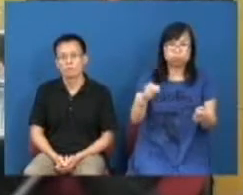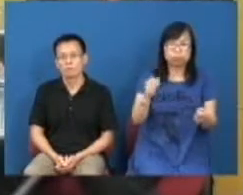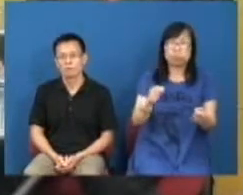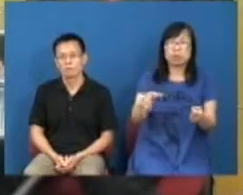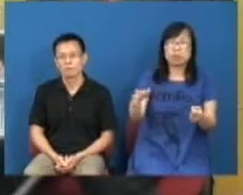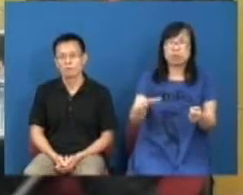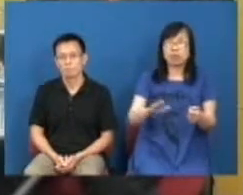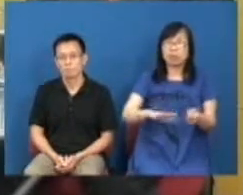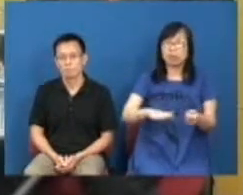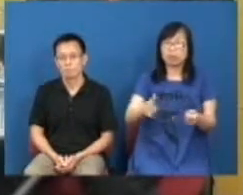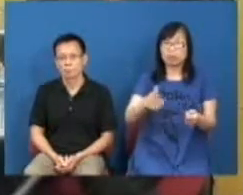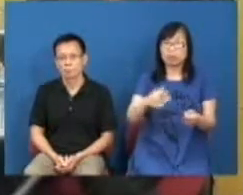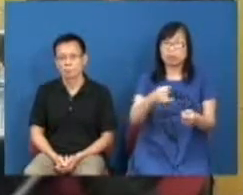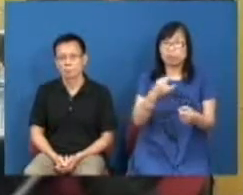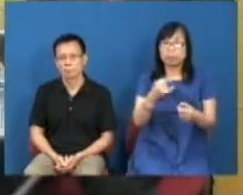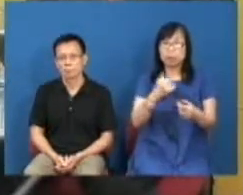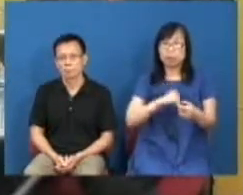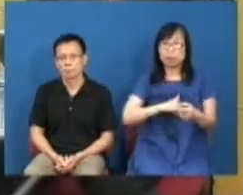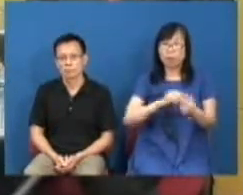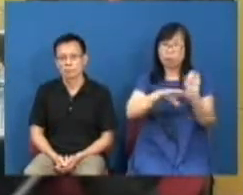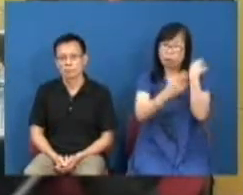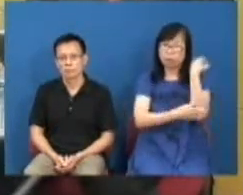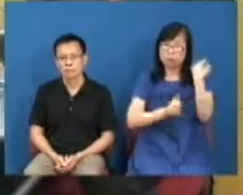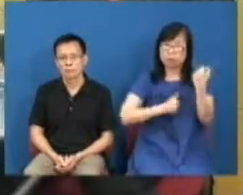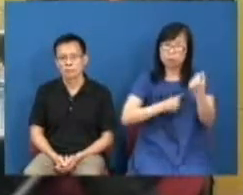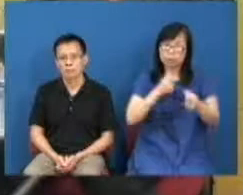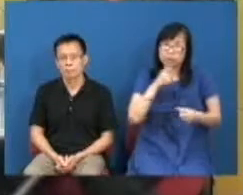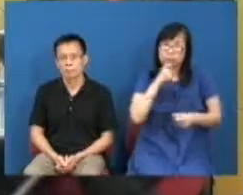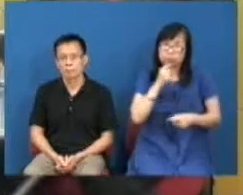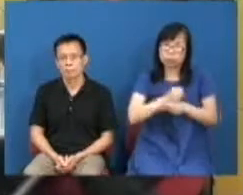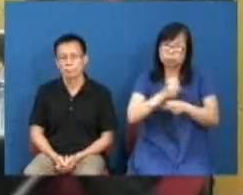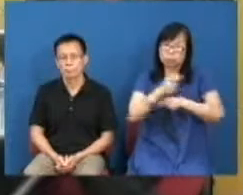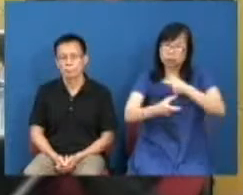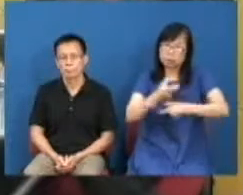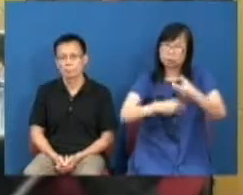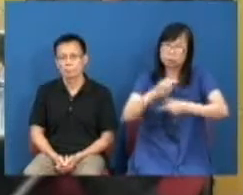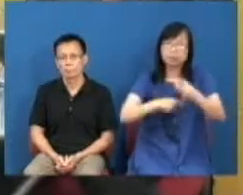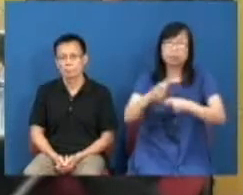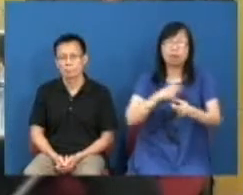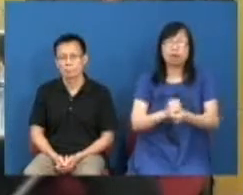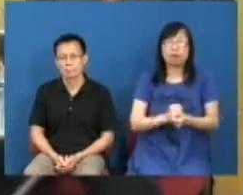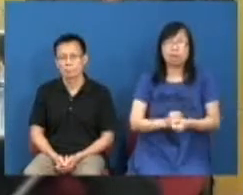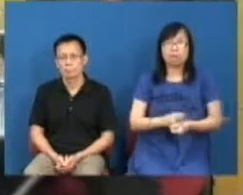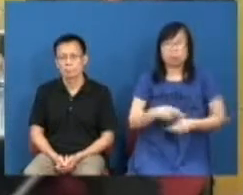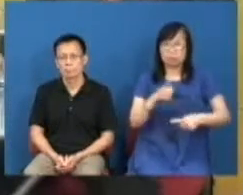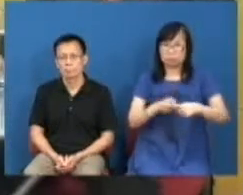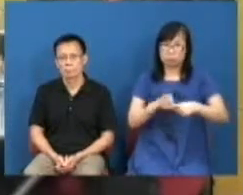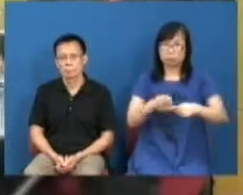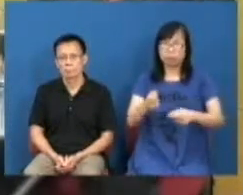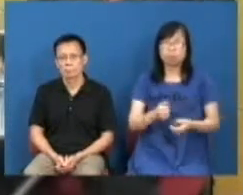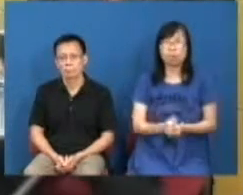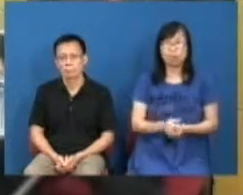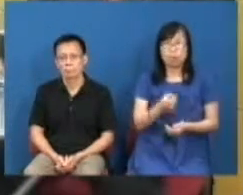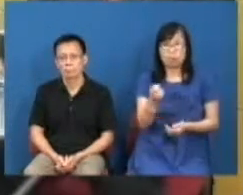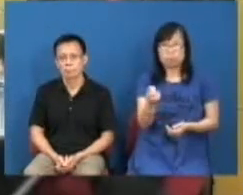如果不是他們律師樓就怎樣去經營呢這個都是很實際的即係現實嘅生活的情況如很